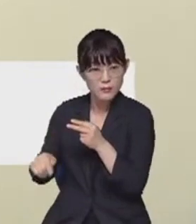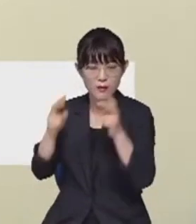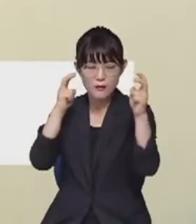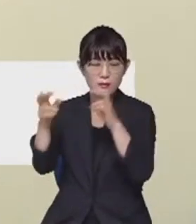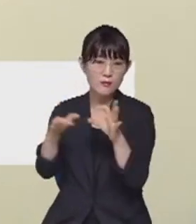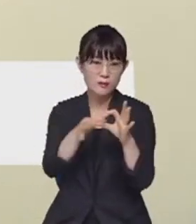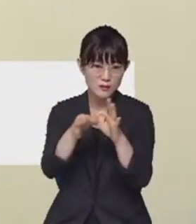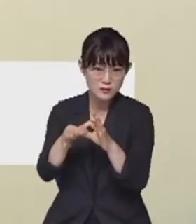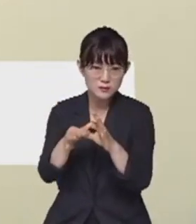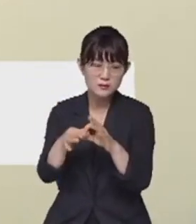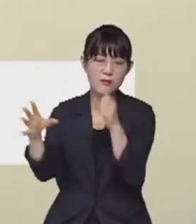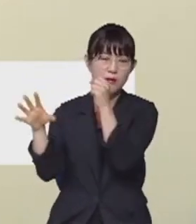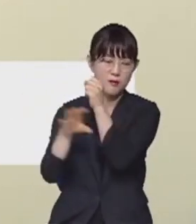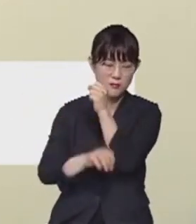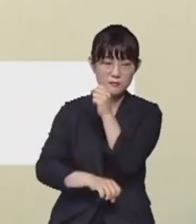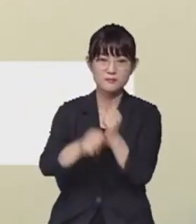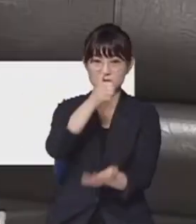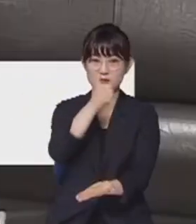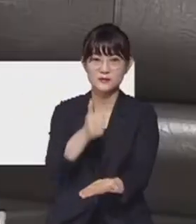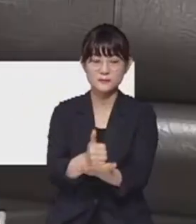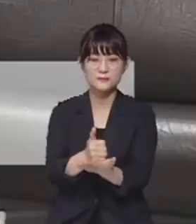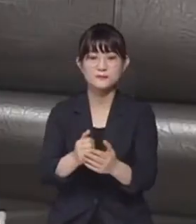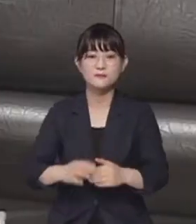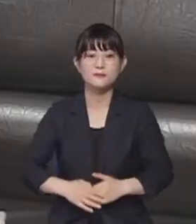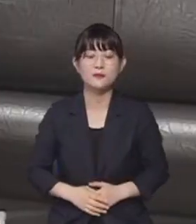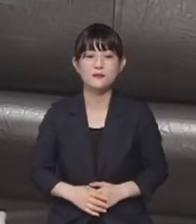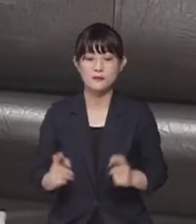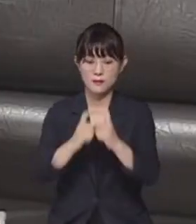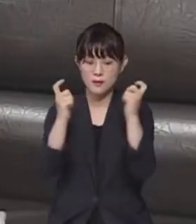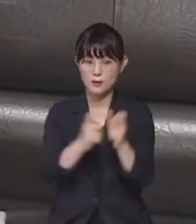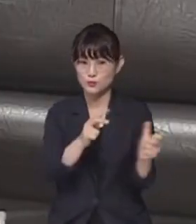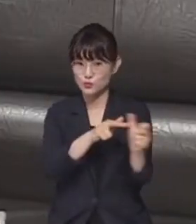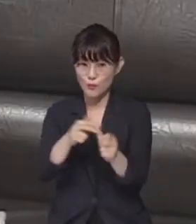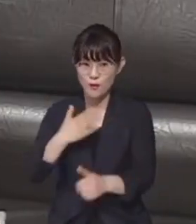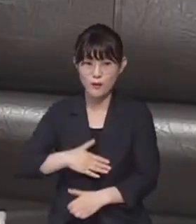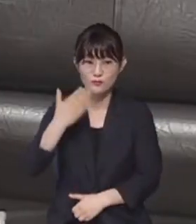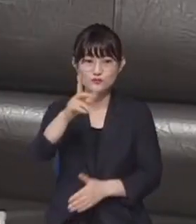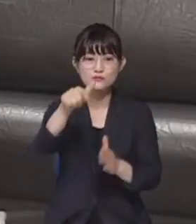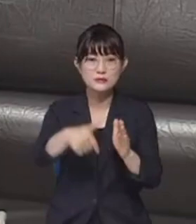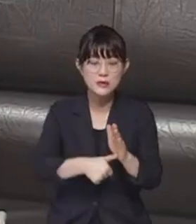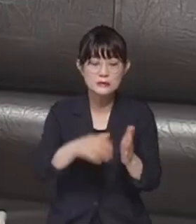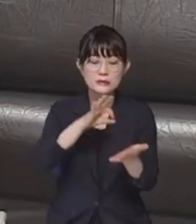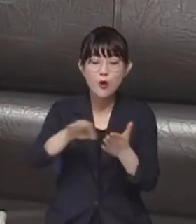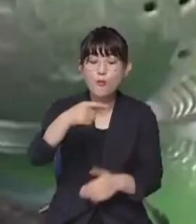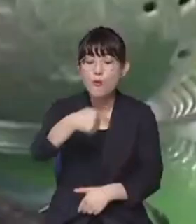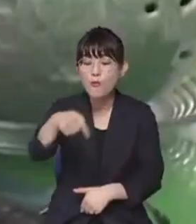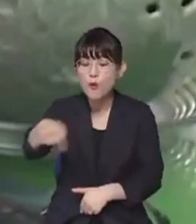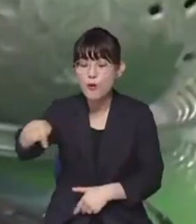관계에 있어서 횡령이나 배임죄가 이제 문제가 됩니다. 개인정보 제공 시 사용 범위를